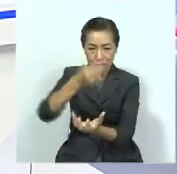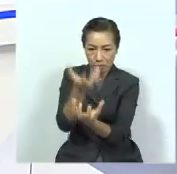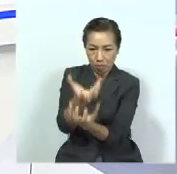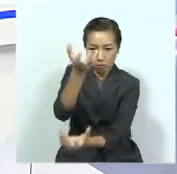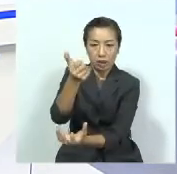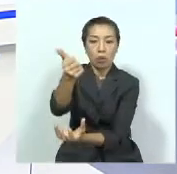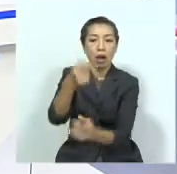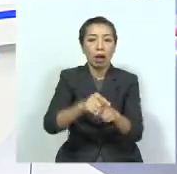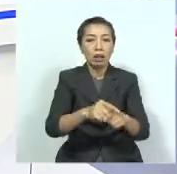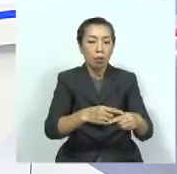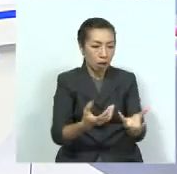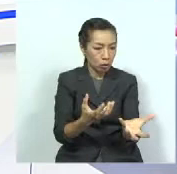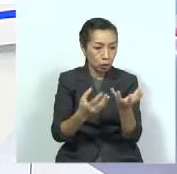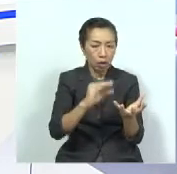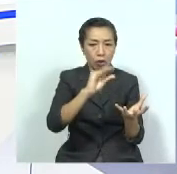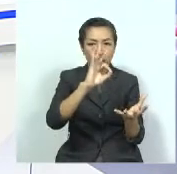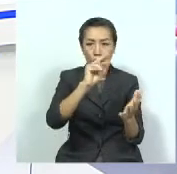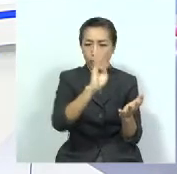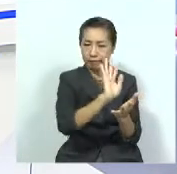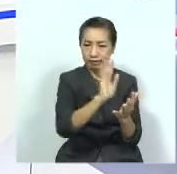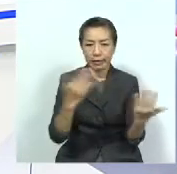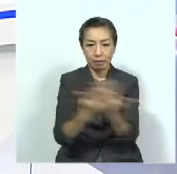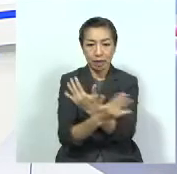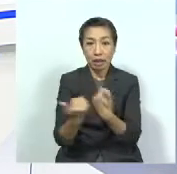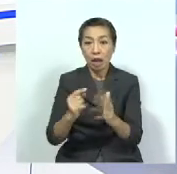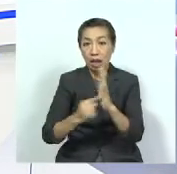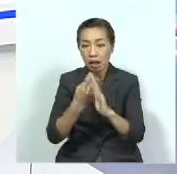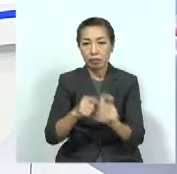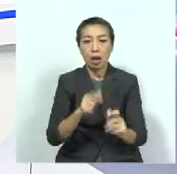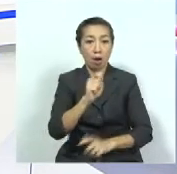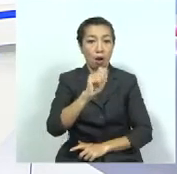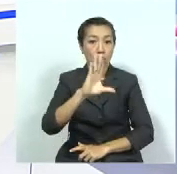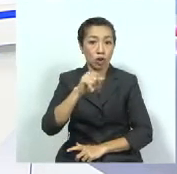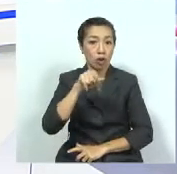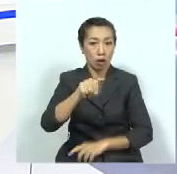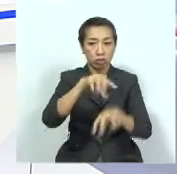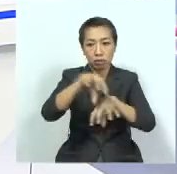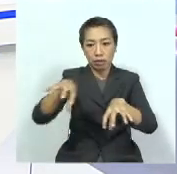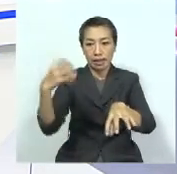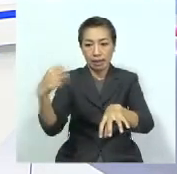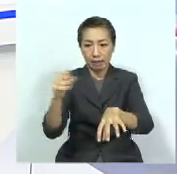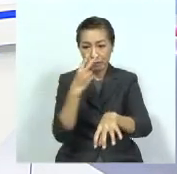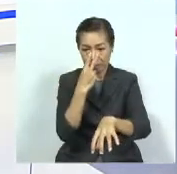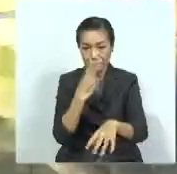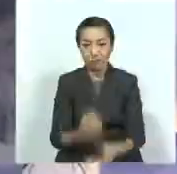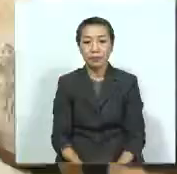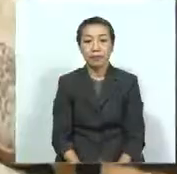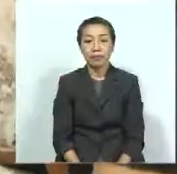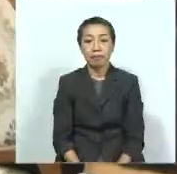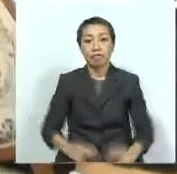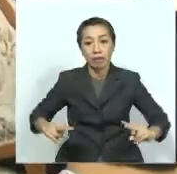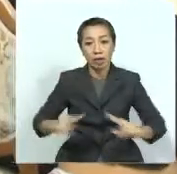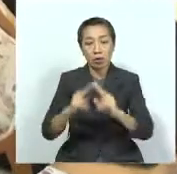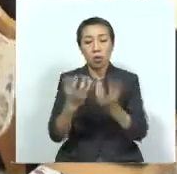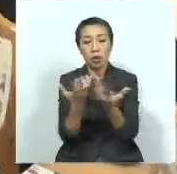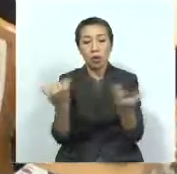ทนโฟมและพลาสติกเริ่มนำร่องแล้วนะคะใช้ใน10อุทยานแห่งชาติด้วยนะคะไปติดตามบรรยากาศกันเลยค่ะกระทรวง